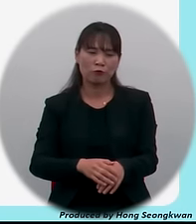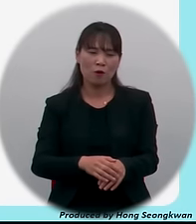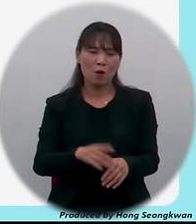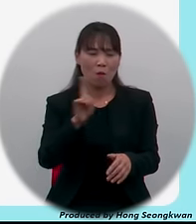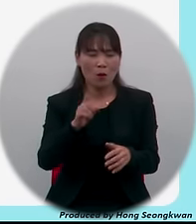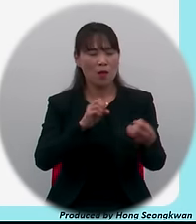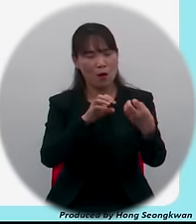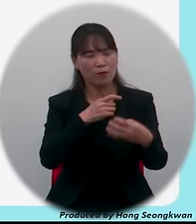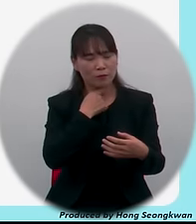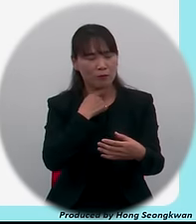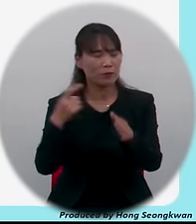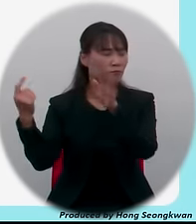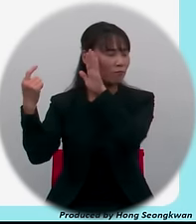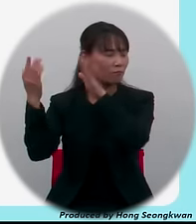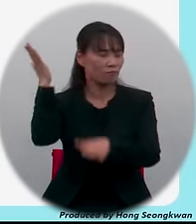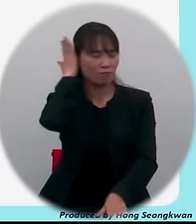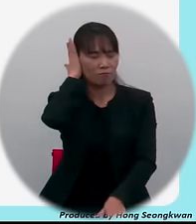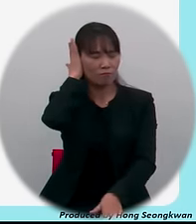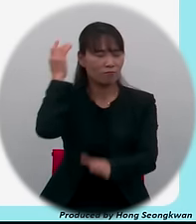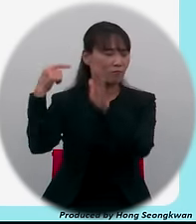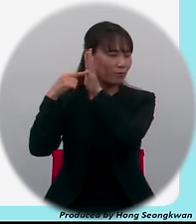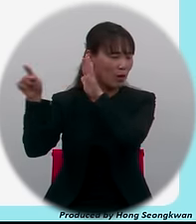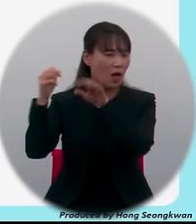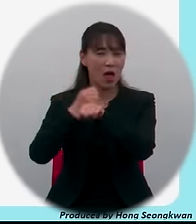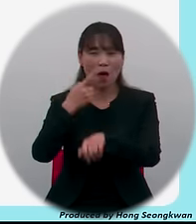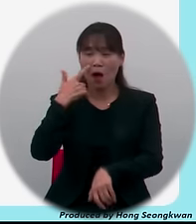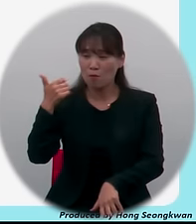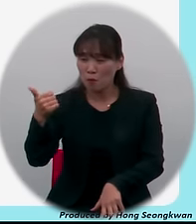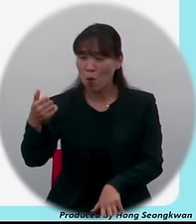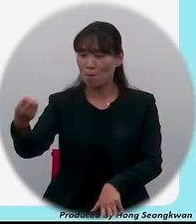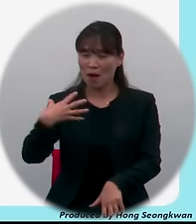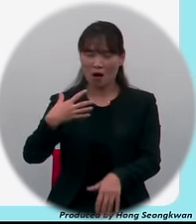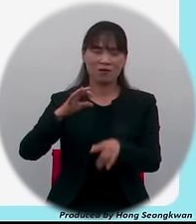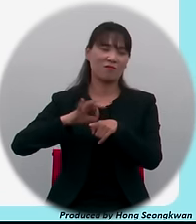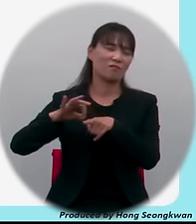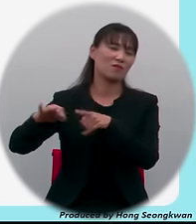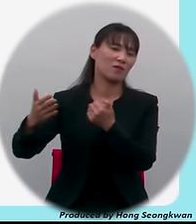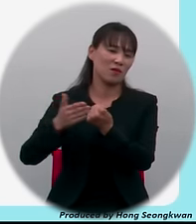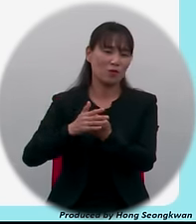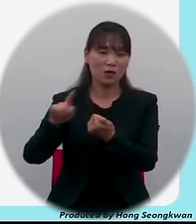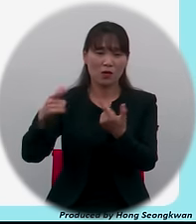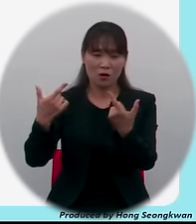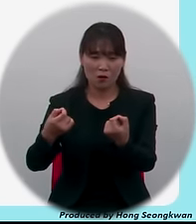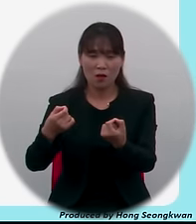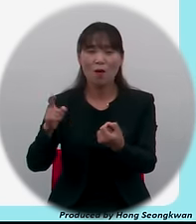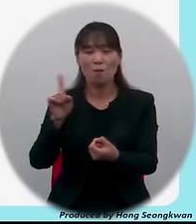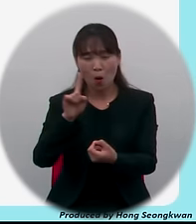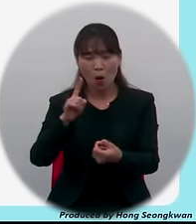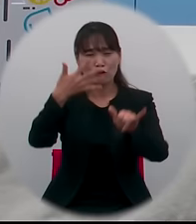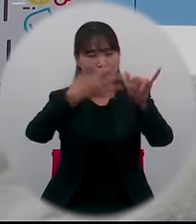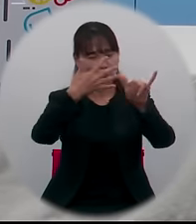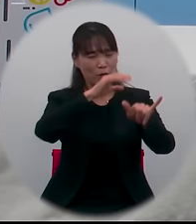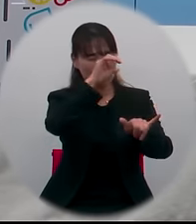말씀 한번 하려고 하면 아이들이 귀를 닫아요 왜 그럴까요 아무리 좋은 말이라도 아빠가 하는 말이기 때문에 잔소리로 왜곡이 된단